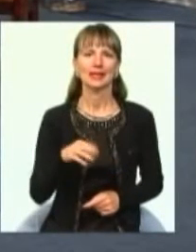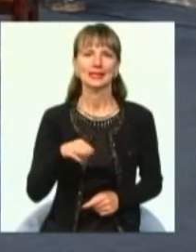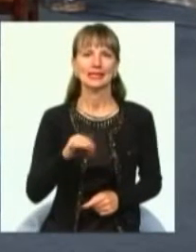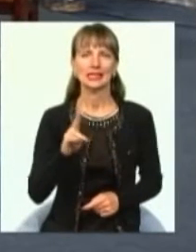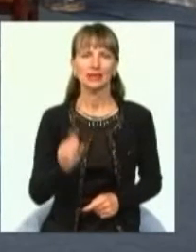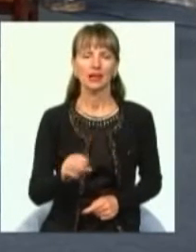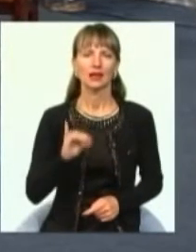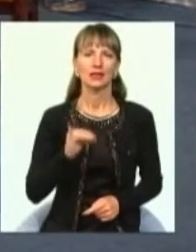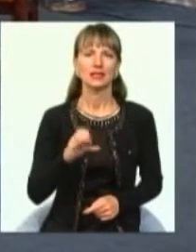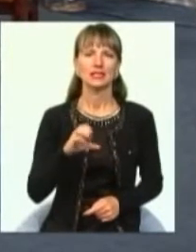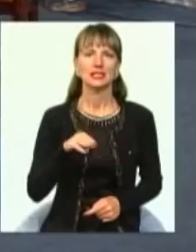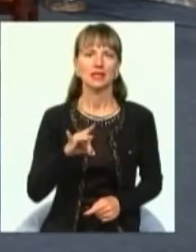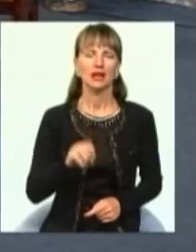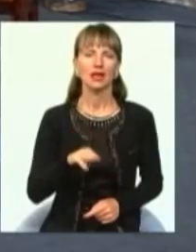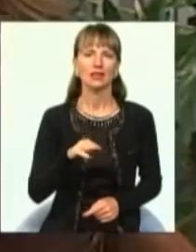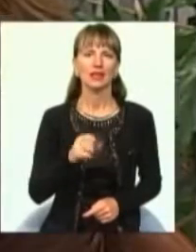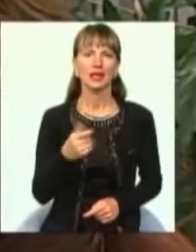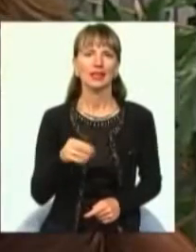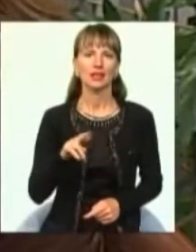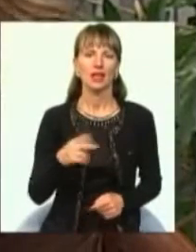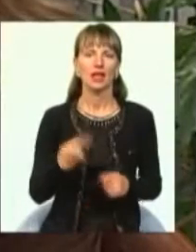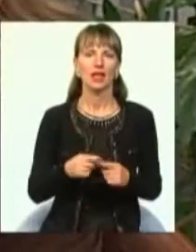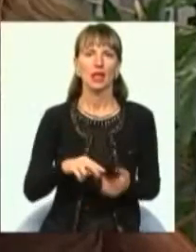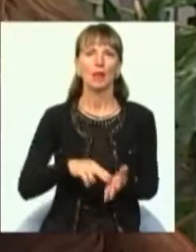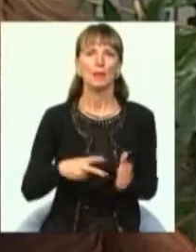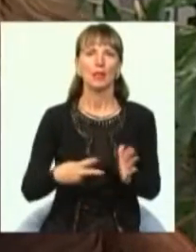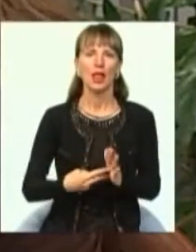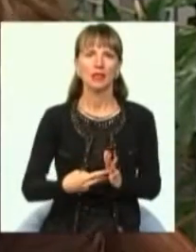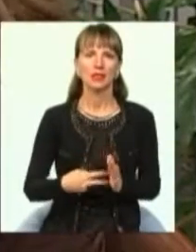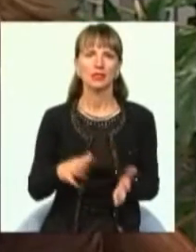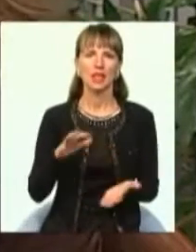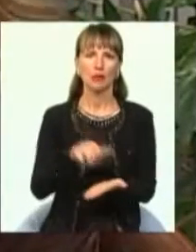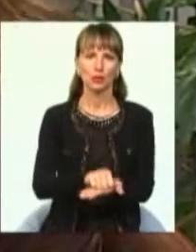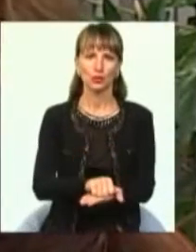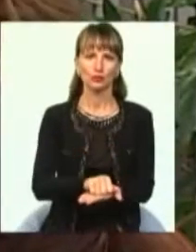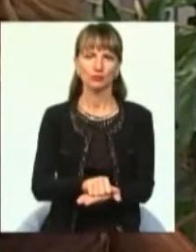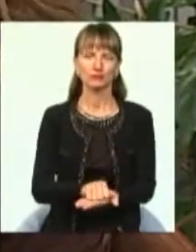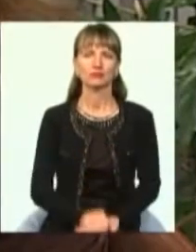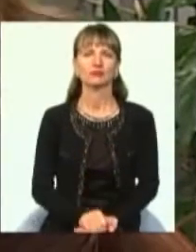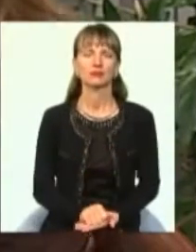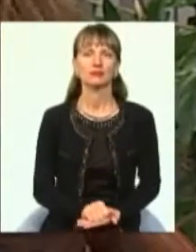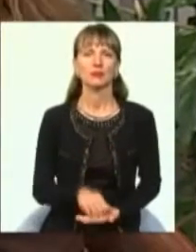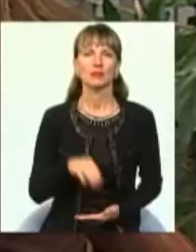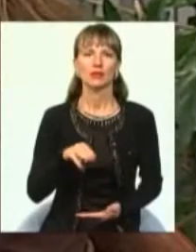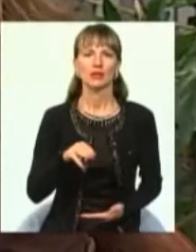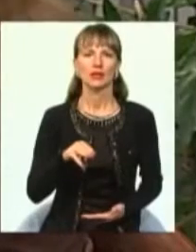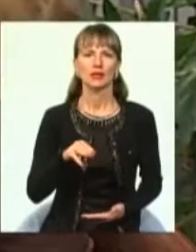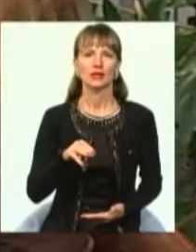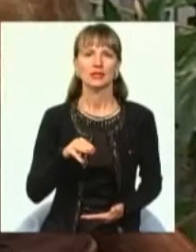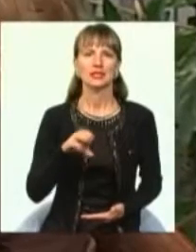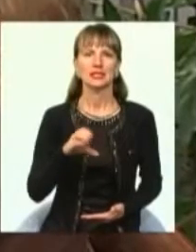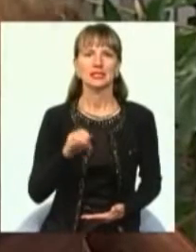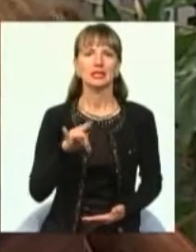таке? Це план наступлення. Так. План нападу. План нападу. Так. Тактика і так. Стратегія – це,